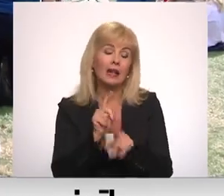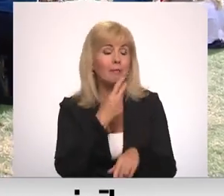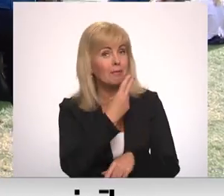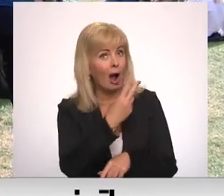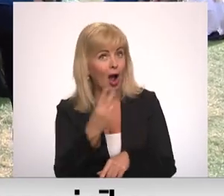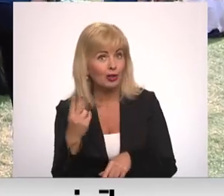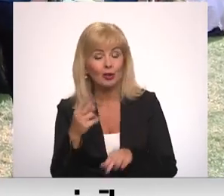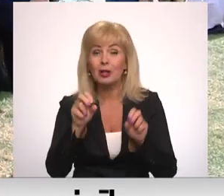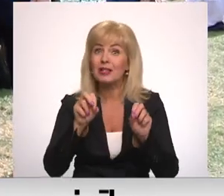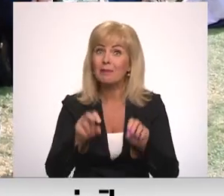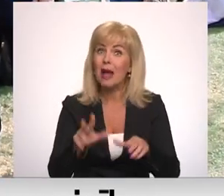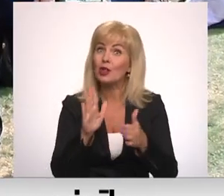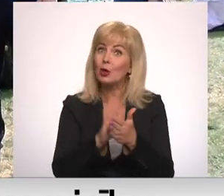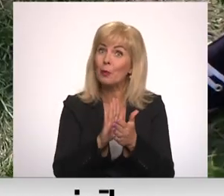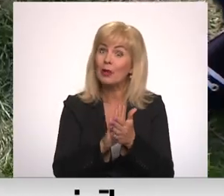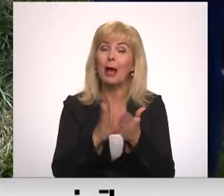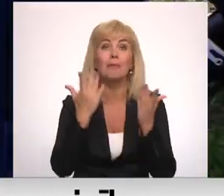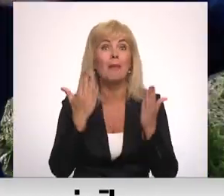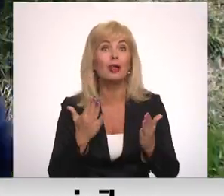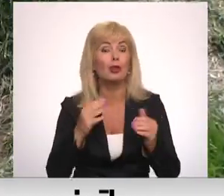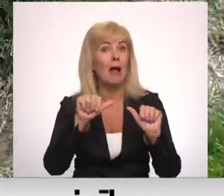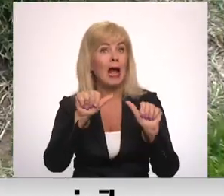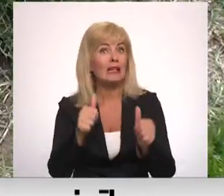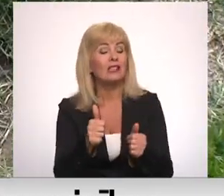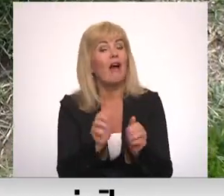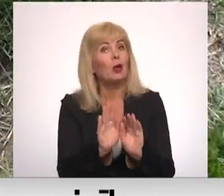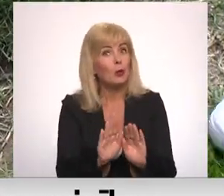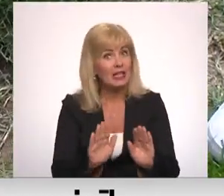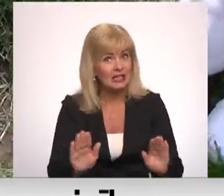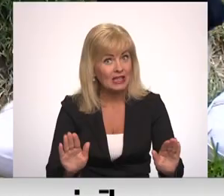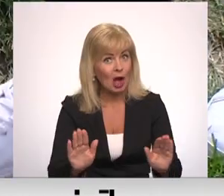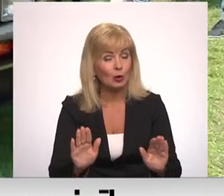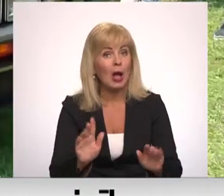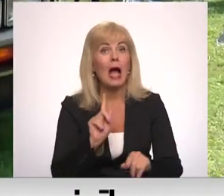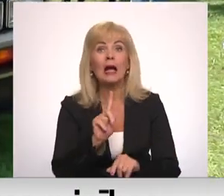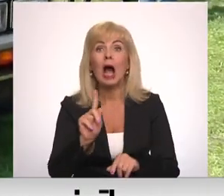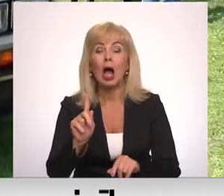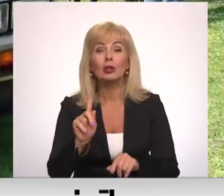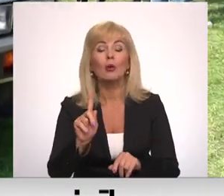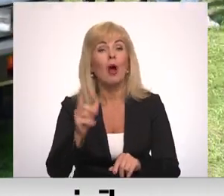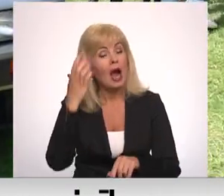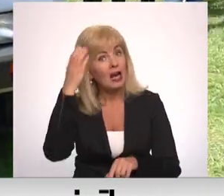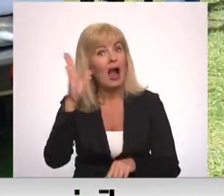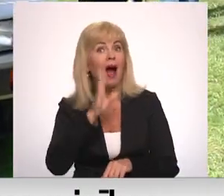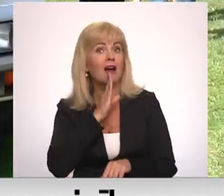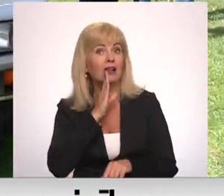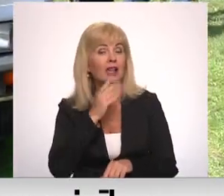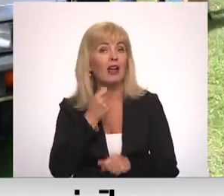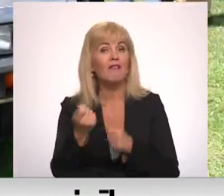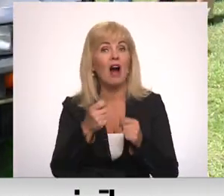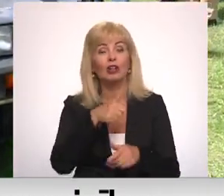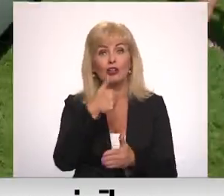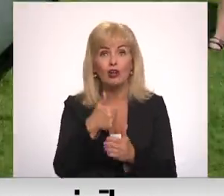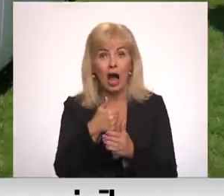apskatīt speciāli jubilejas pasākumam izveidot izstādi, kur katru karalienes valdīšanas gadu pārstāv